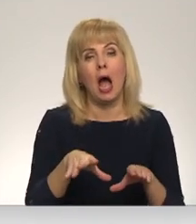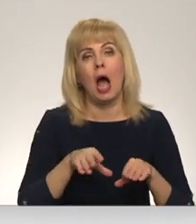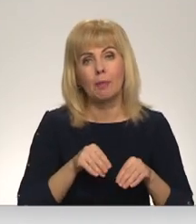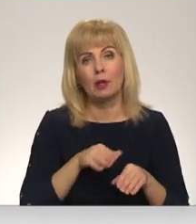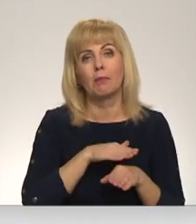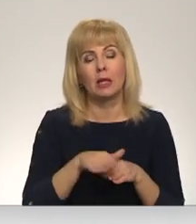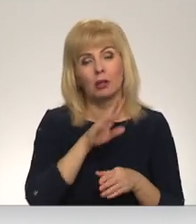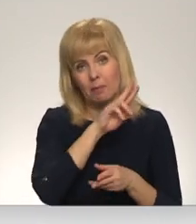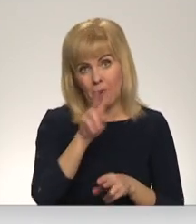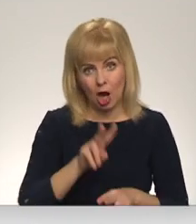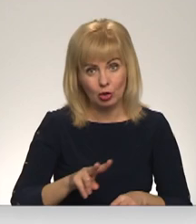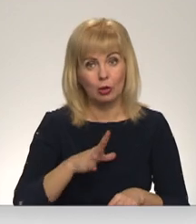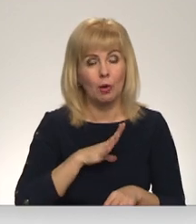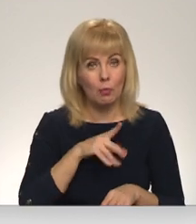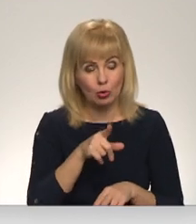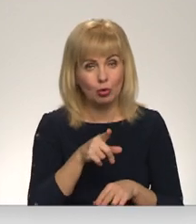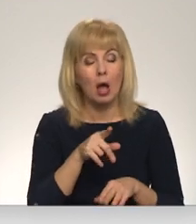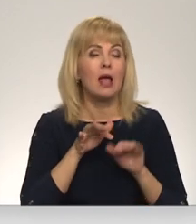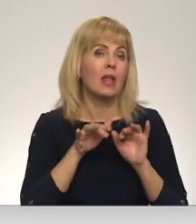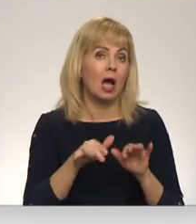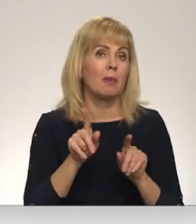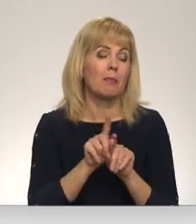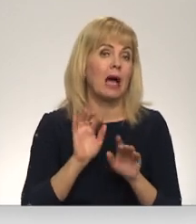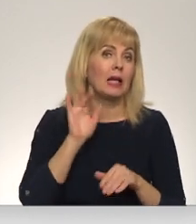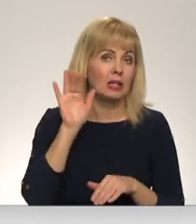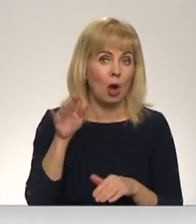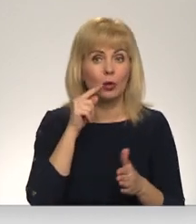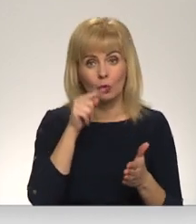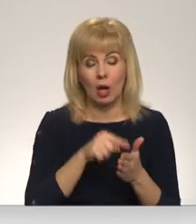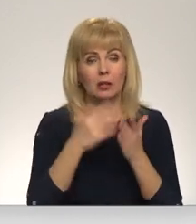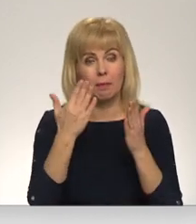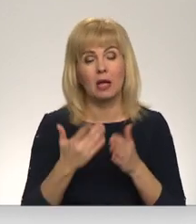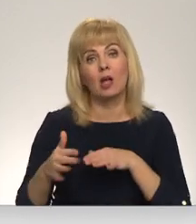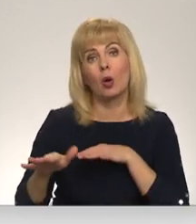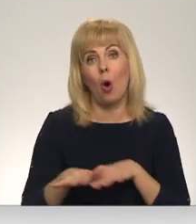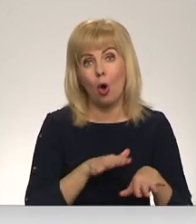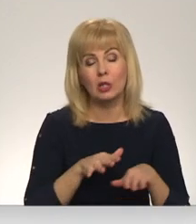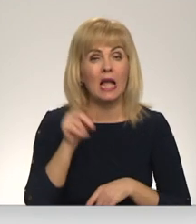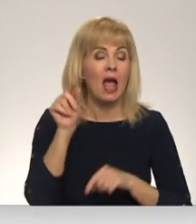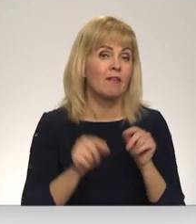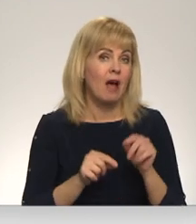pilnībā pārskatīt mūsu potenciālo darbību nākotnē, norāda pasākuma organizatori.